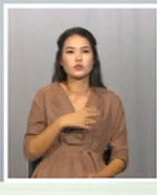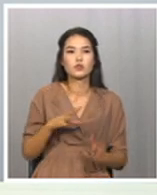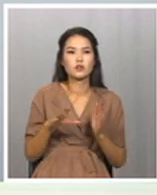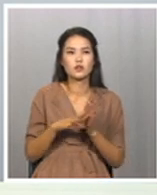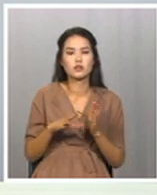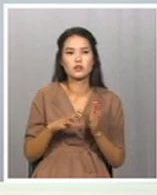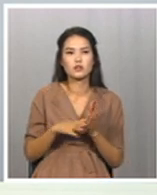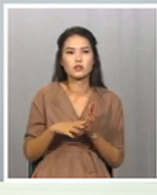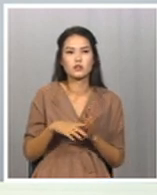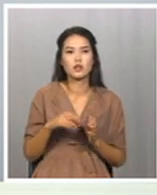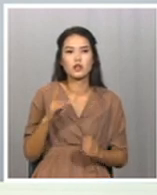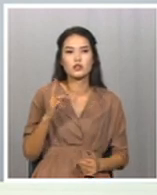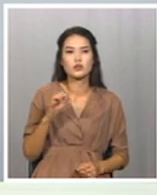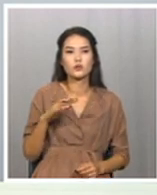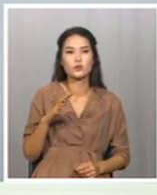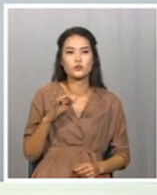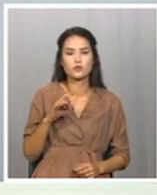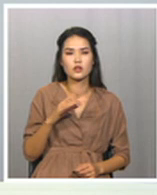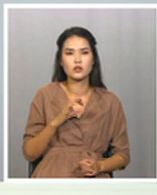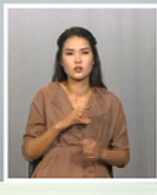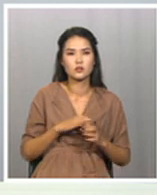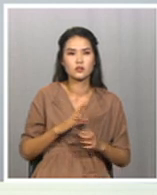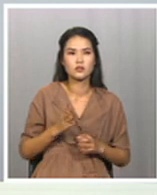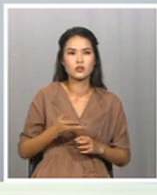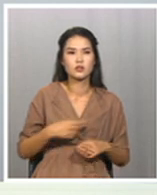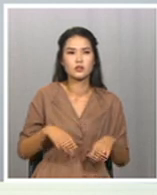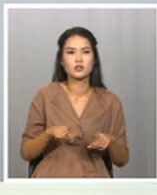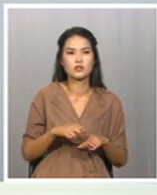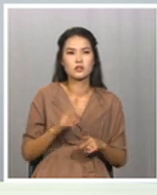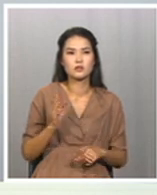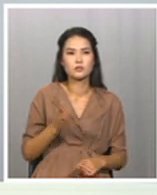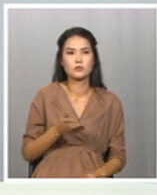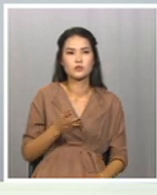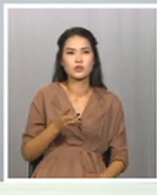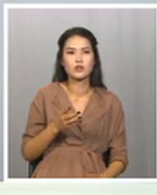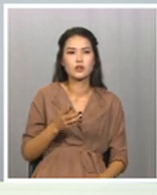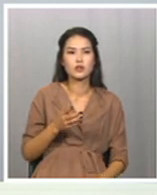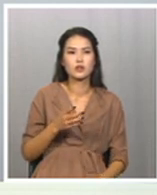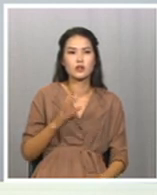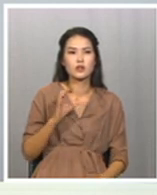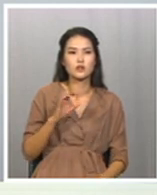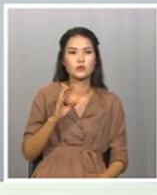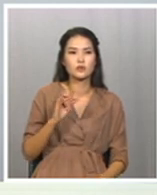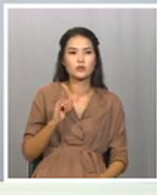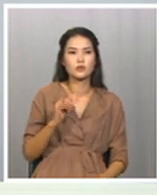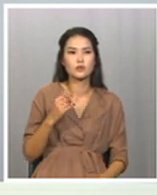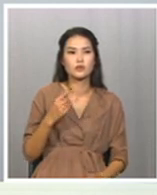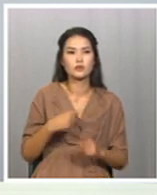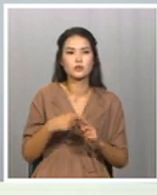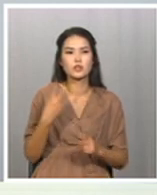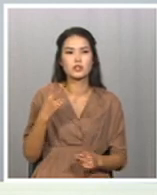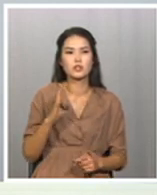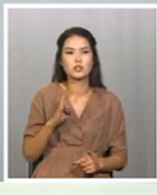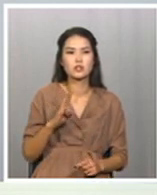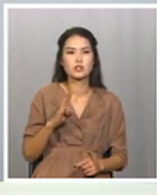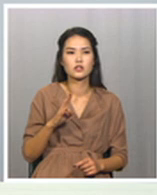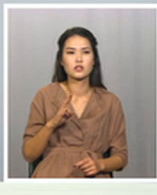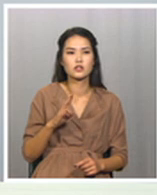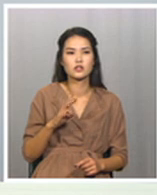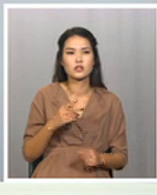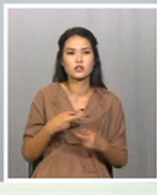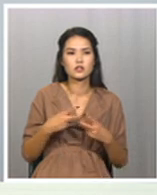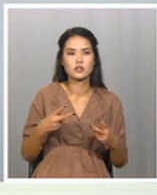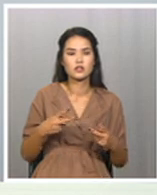болғандықтан иондарға толық ыдырайды. Нәтижесінде ең соңында қысқартылған иондық теңдеуде мыс